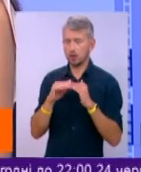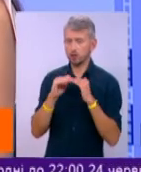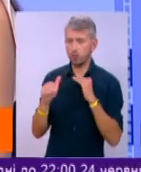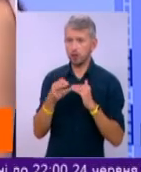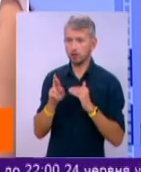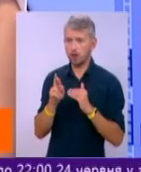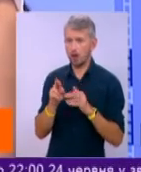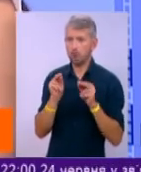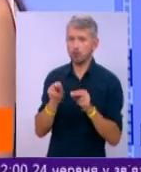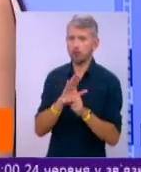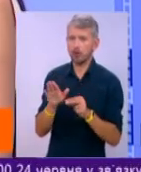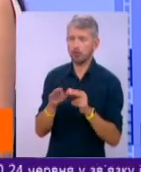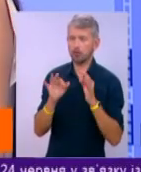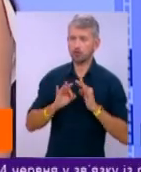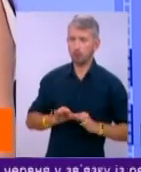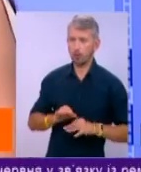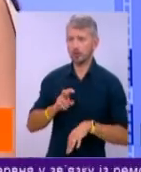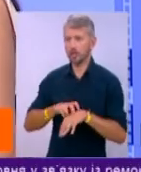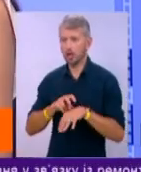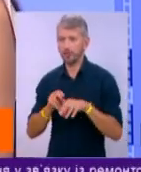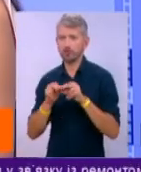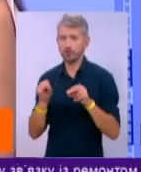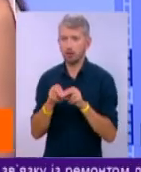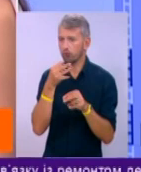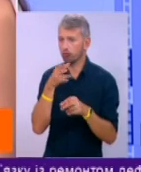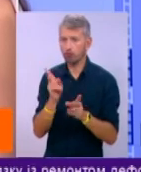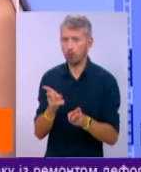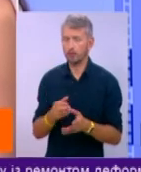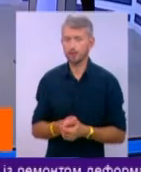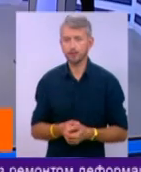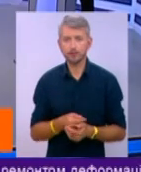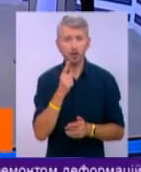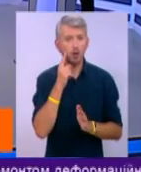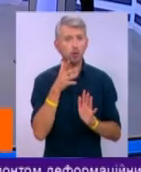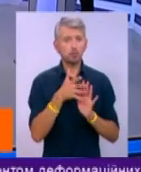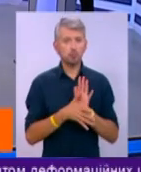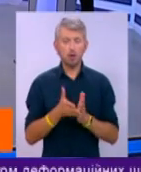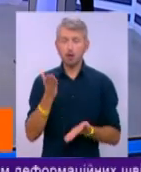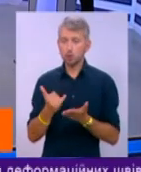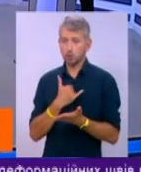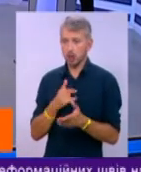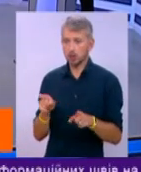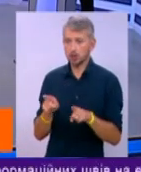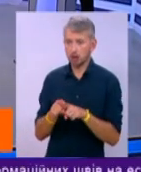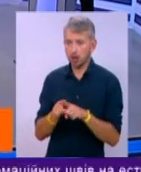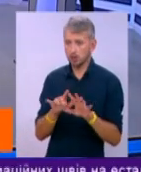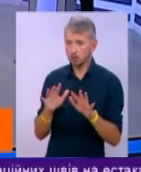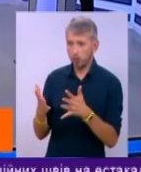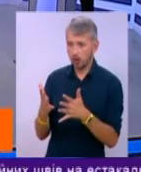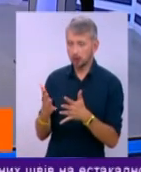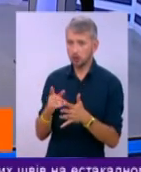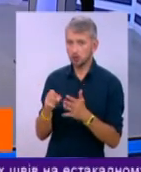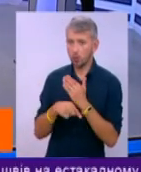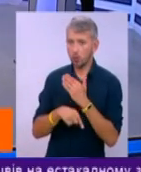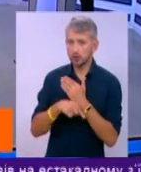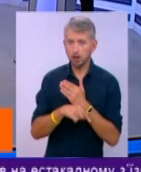для нечесних чиновників, лікарів, вчителів, будь-кого? Ну, розумієте, якщо у нас така ситуація, власне, з